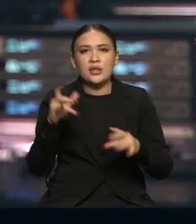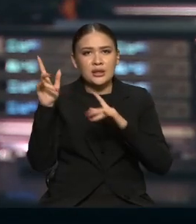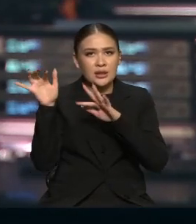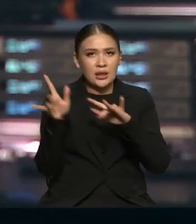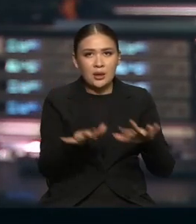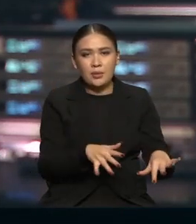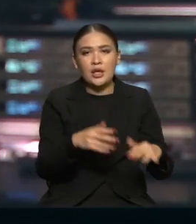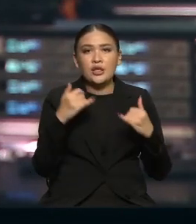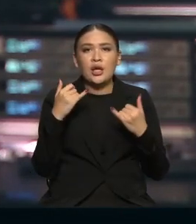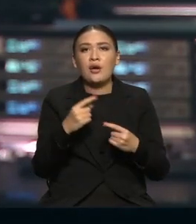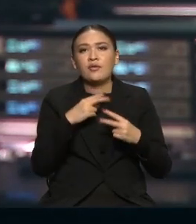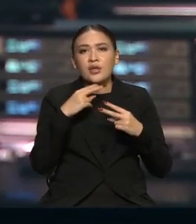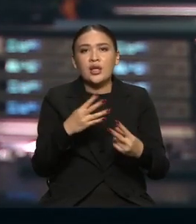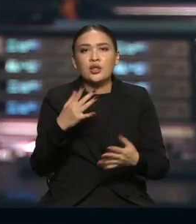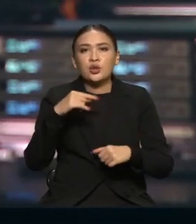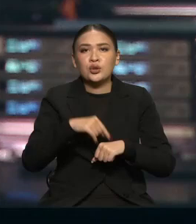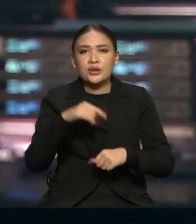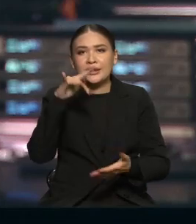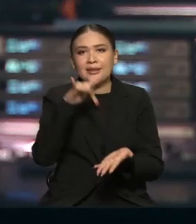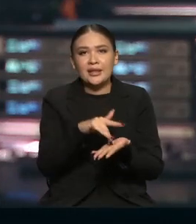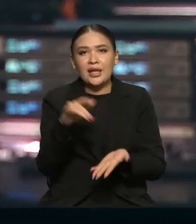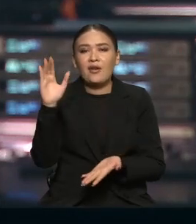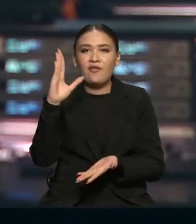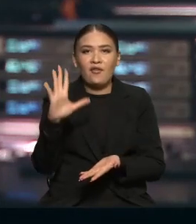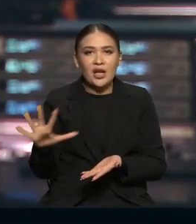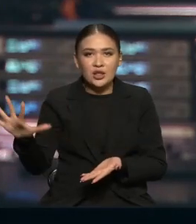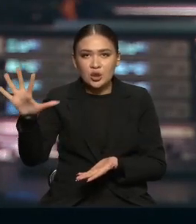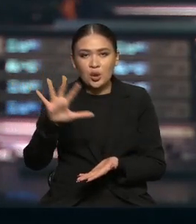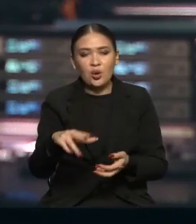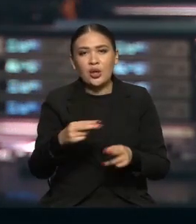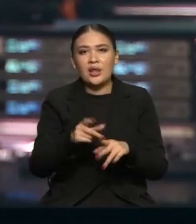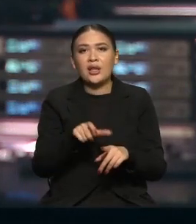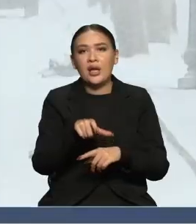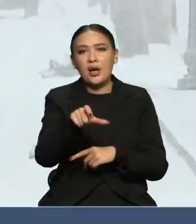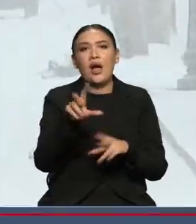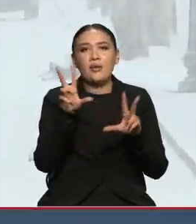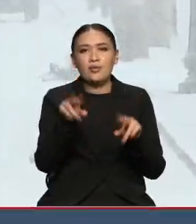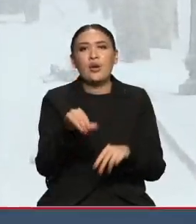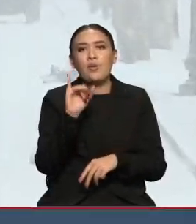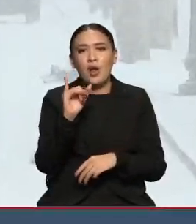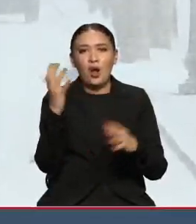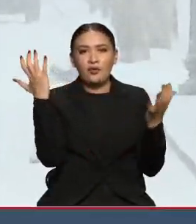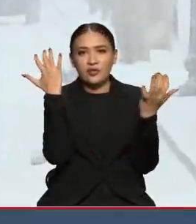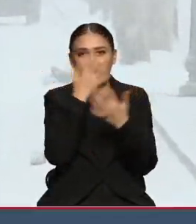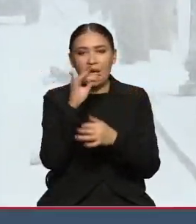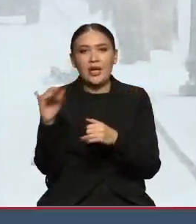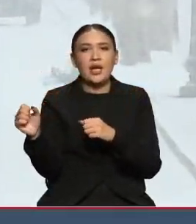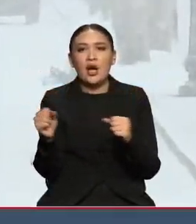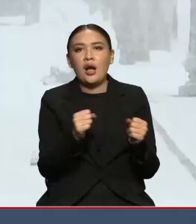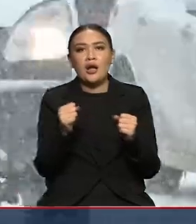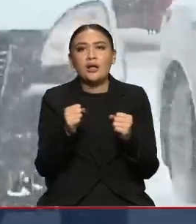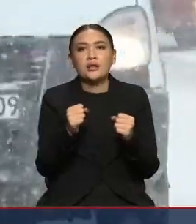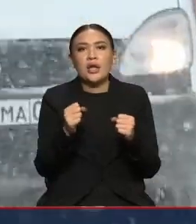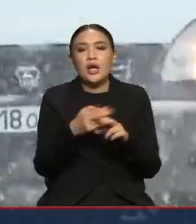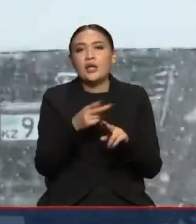снегопады Особенно это ощутят жители центра и Востока на дорогах там обещают плохую видимость и гололедицу